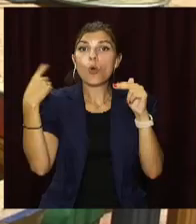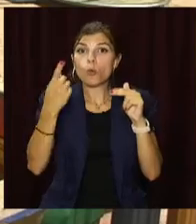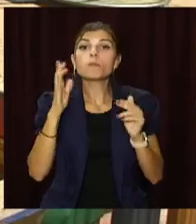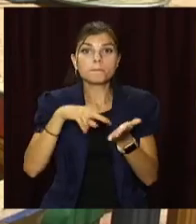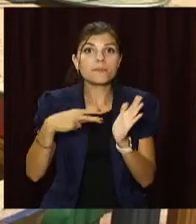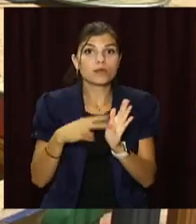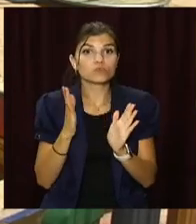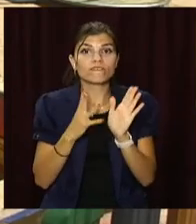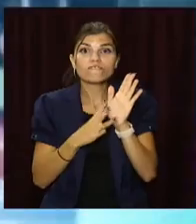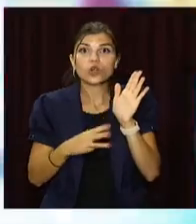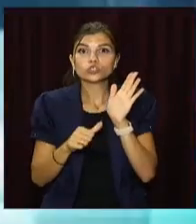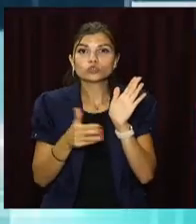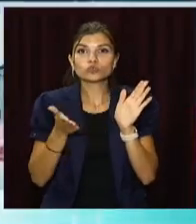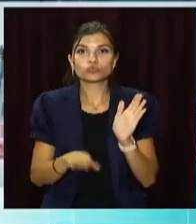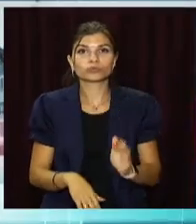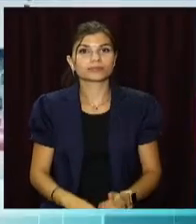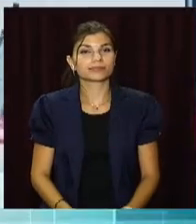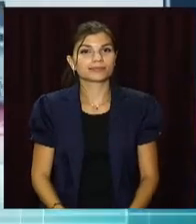області.